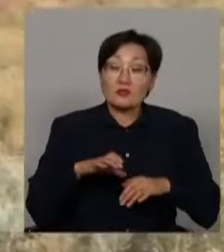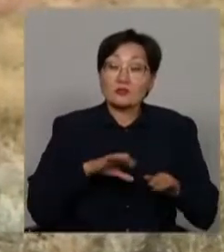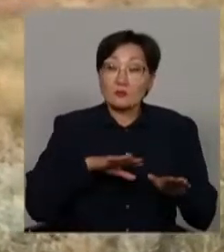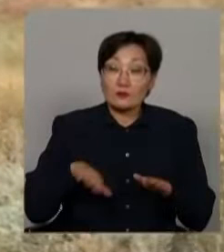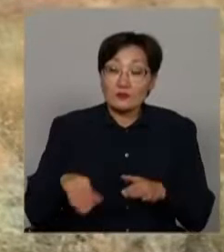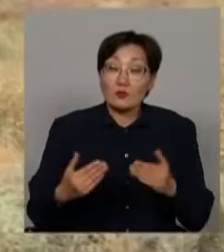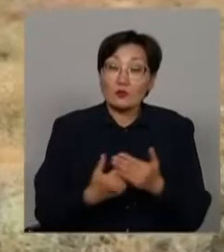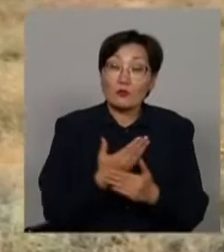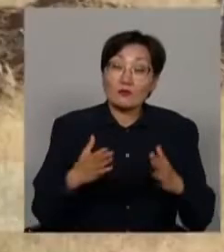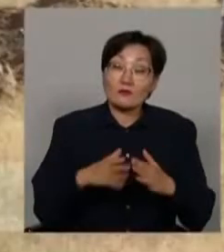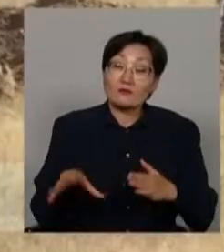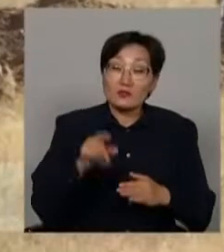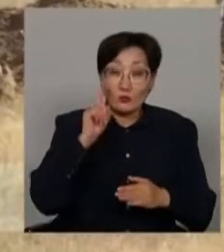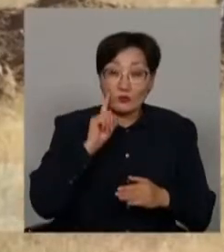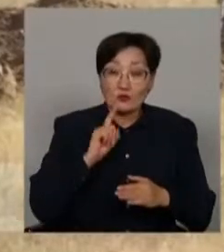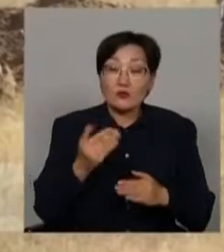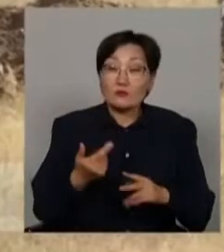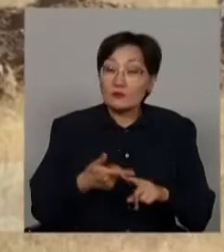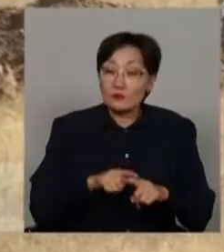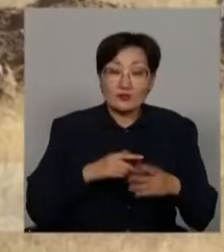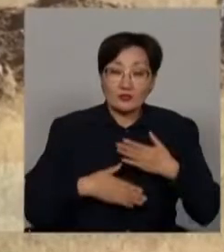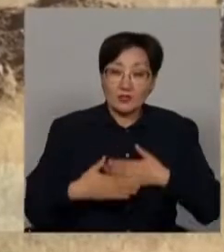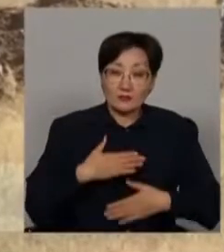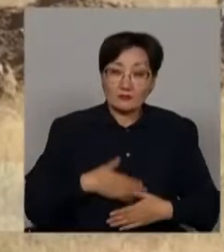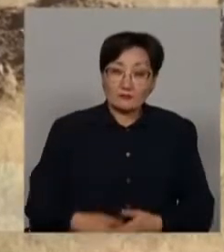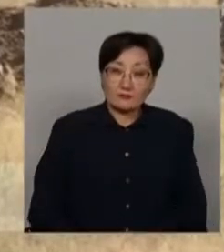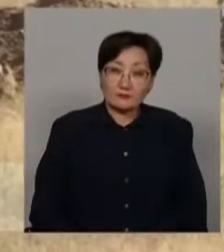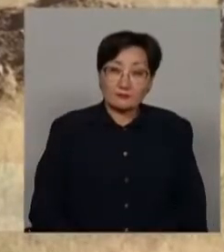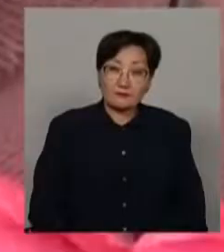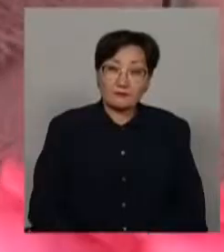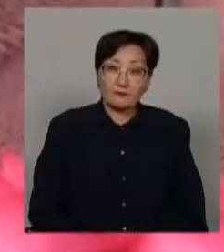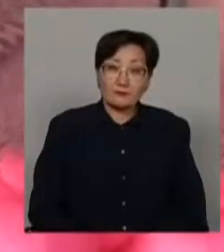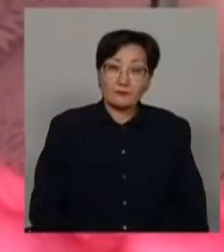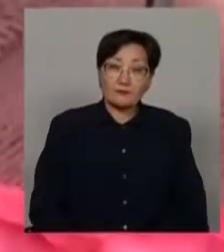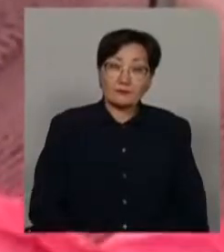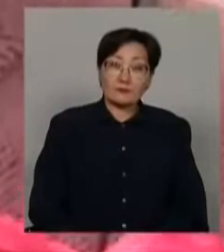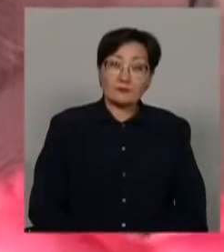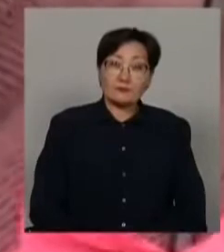доме теперь есть все удобства, чему она нескончаемо рада.